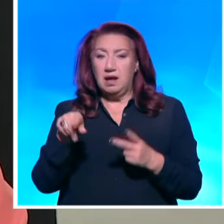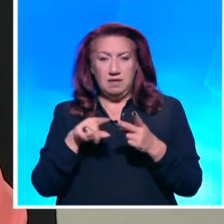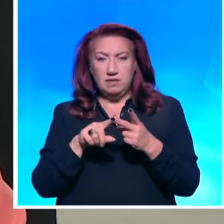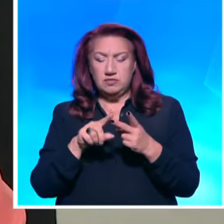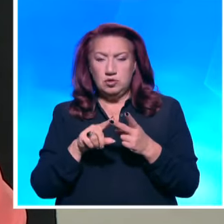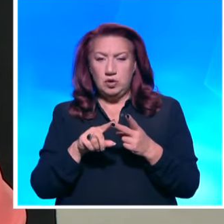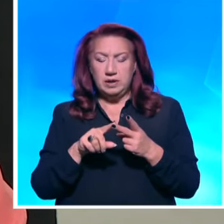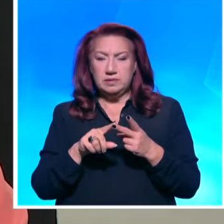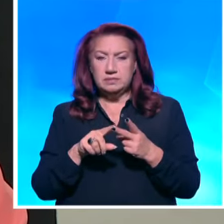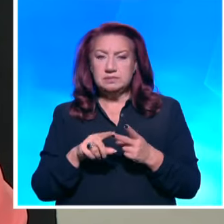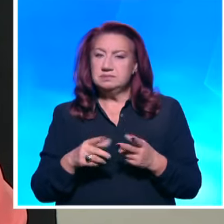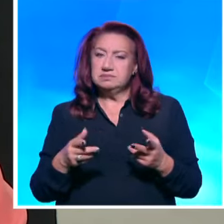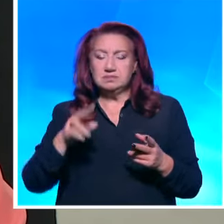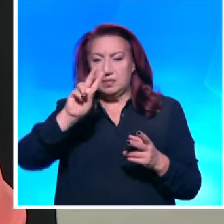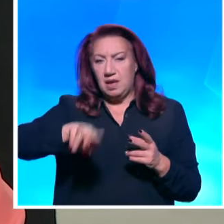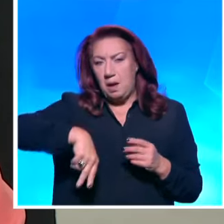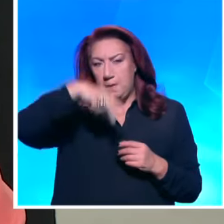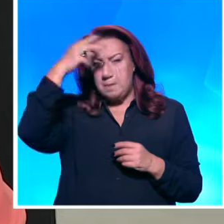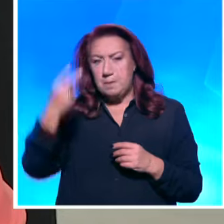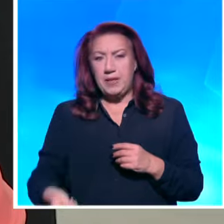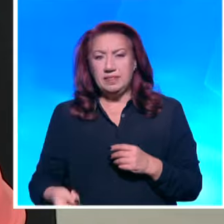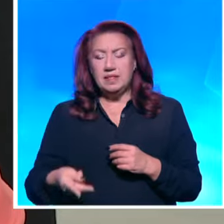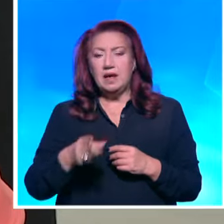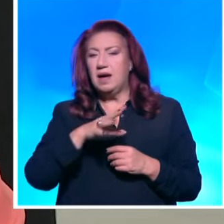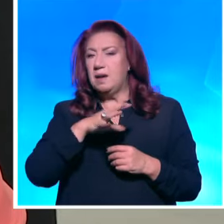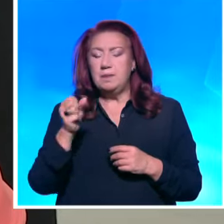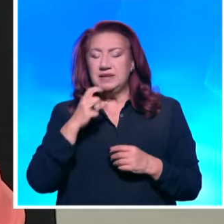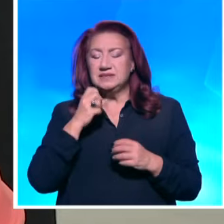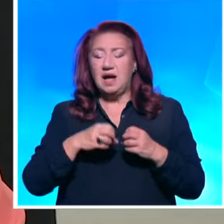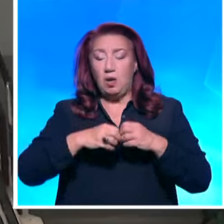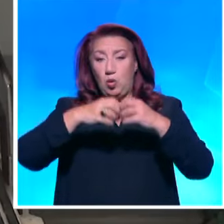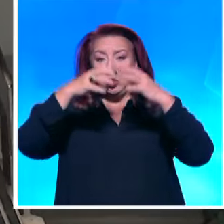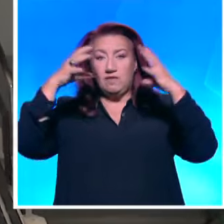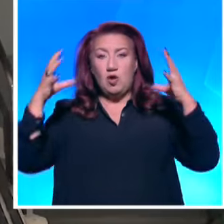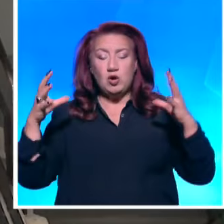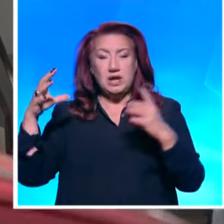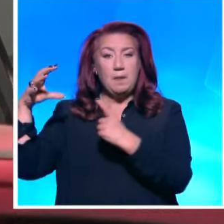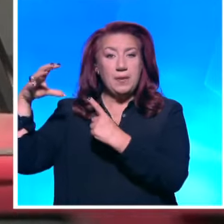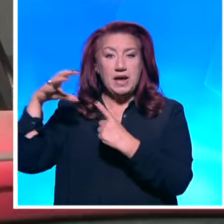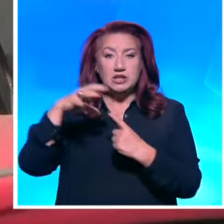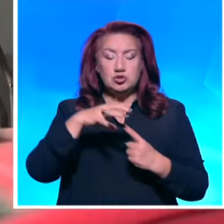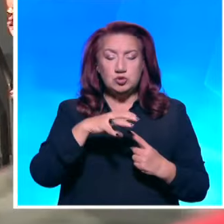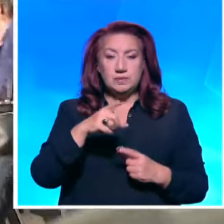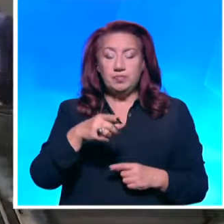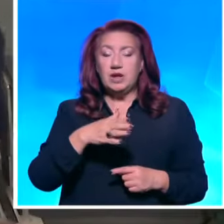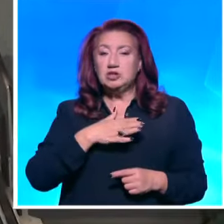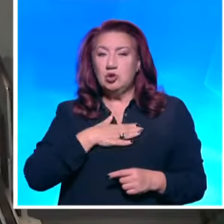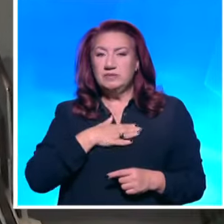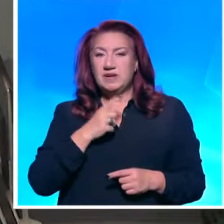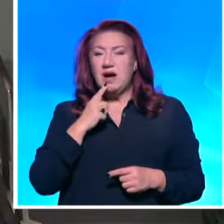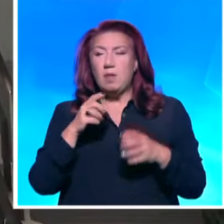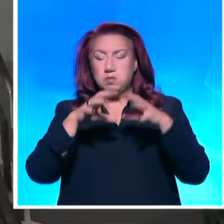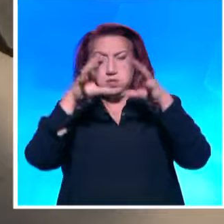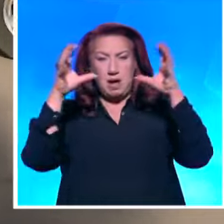лице просто е паднало, без да навреме да разтвори парашута. Собственикът на балона прекара нощта в ареста.